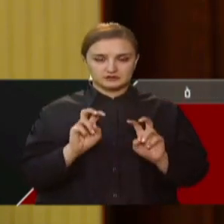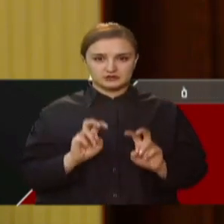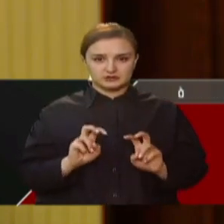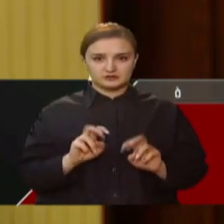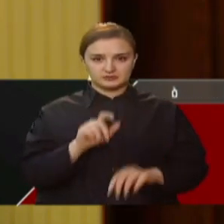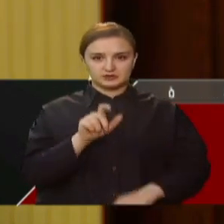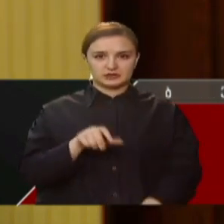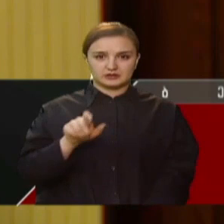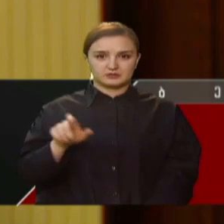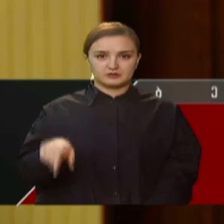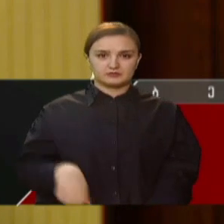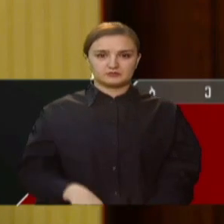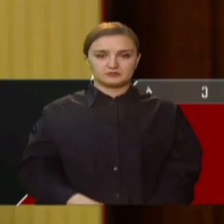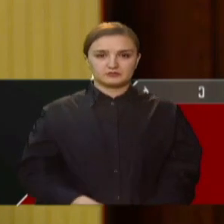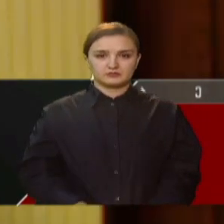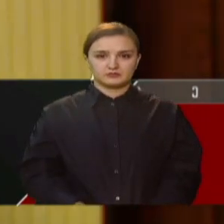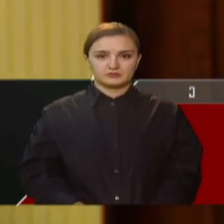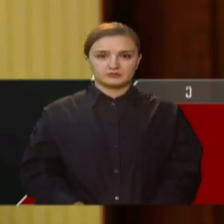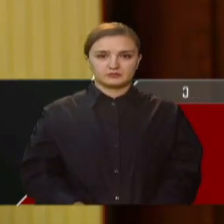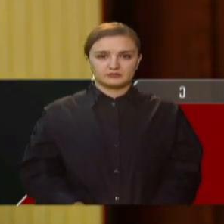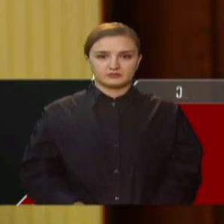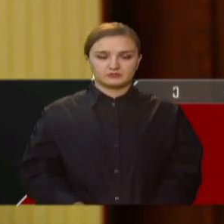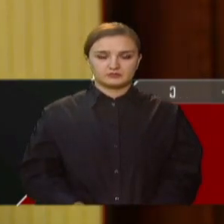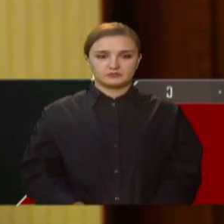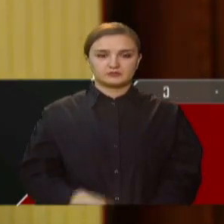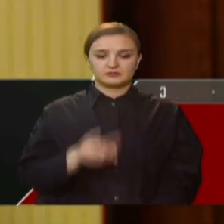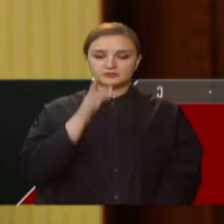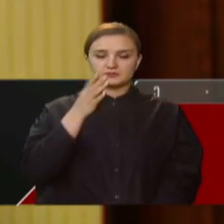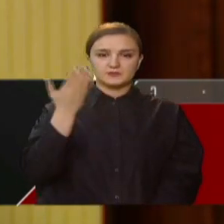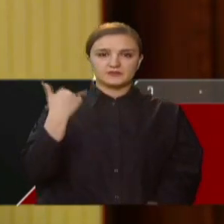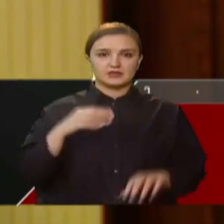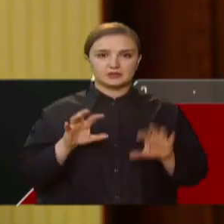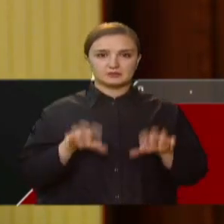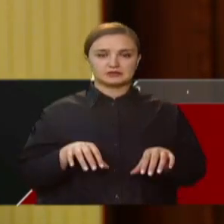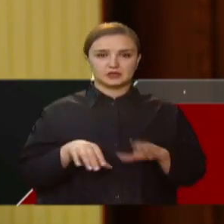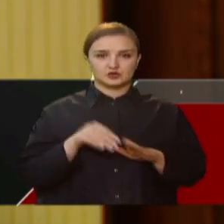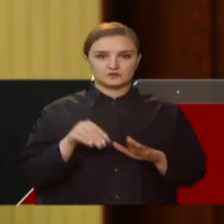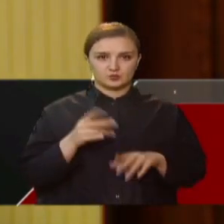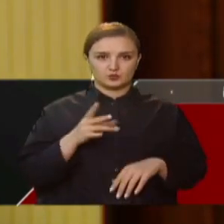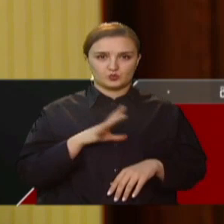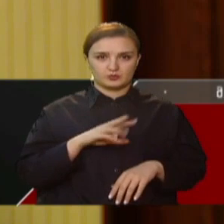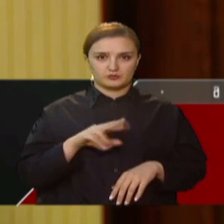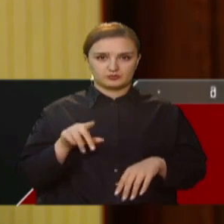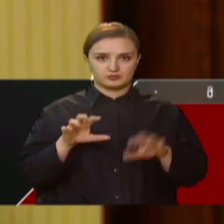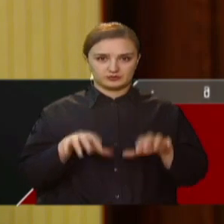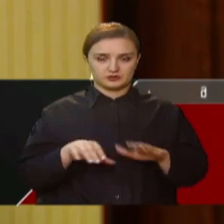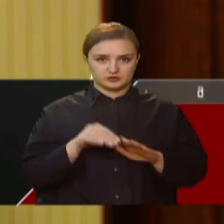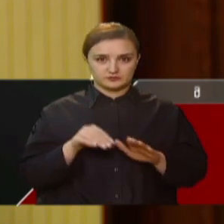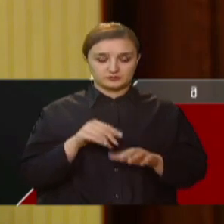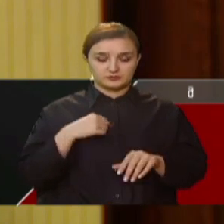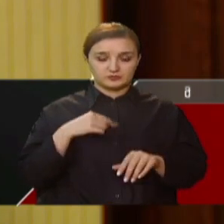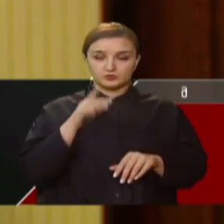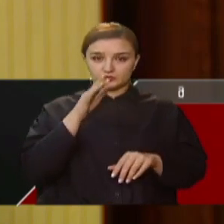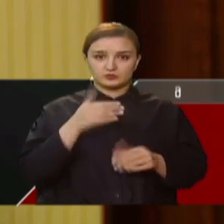გარკვეული ადამიანები ეს იყო საპრეზიდენტო არჩევნები უნდა ყოფილიყო და მაშინ მე